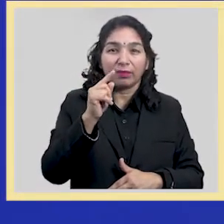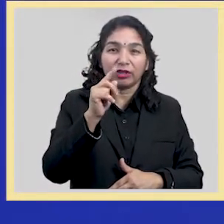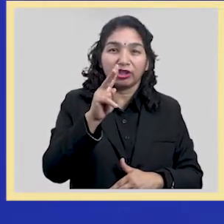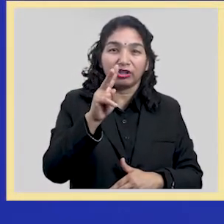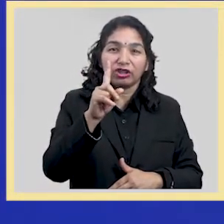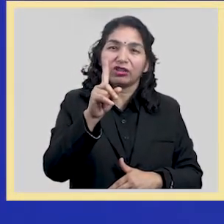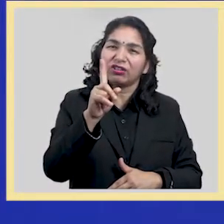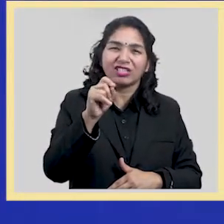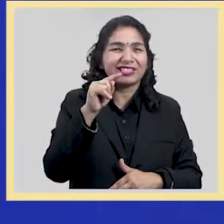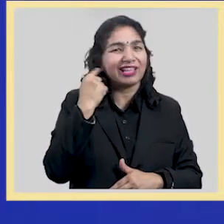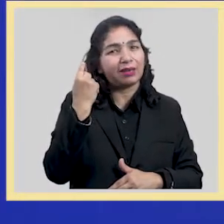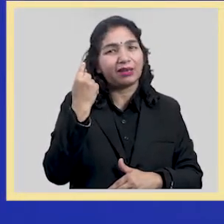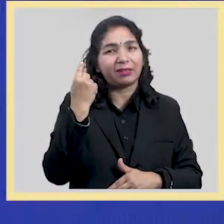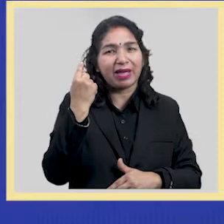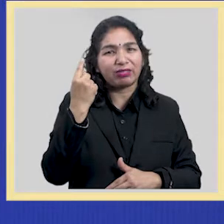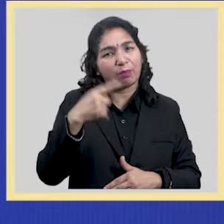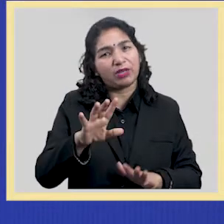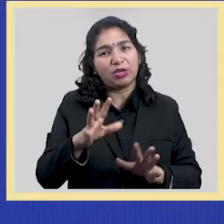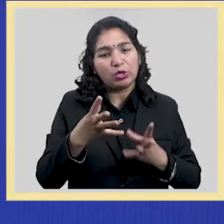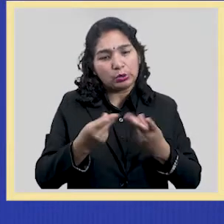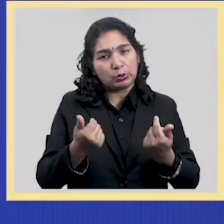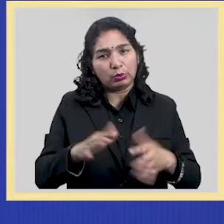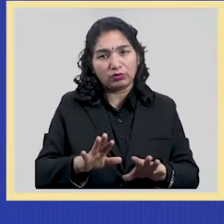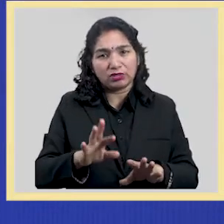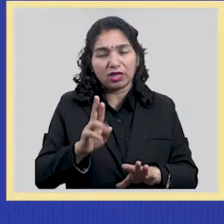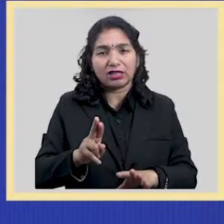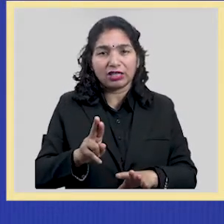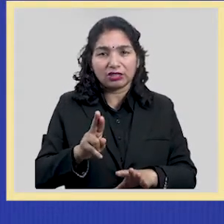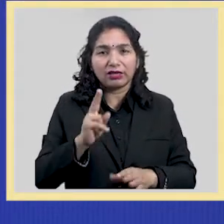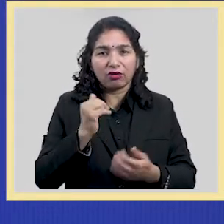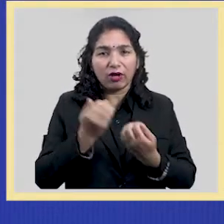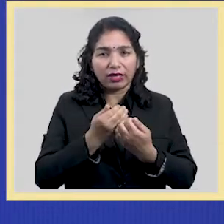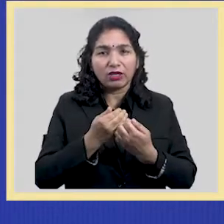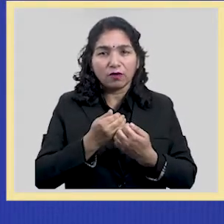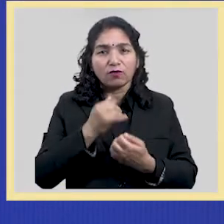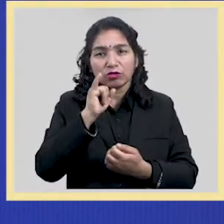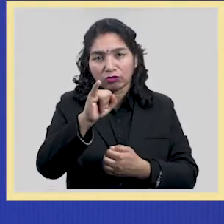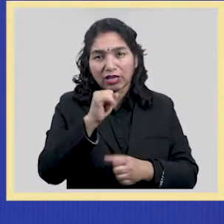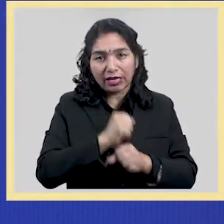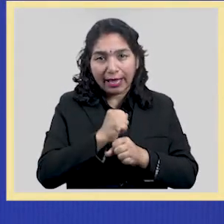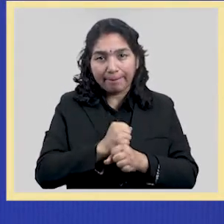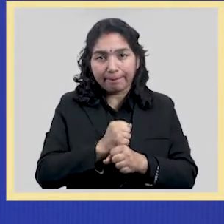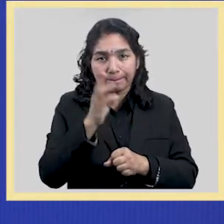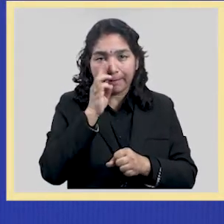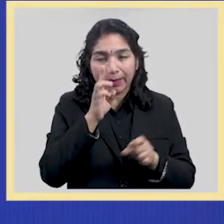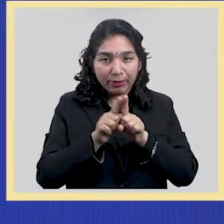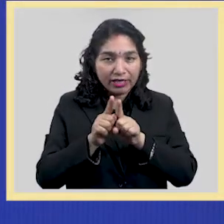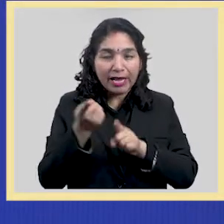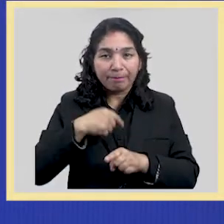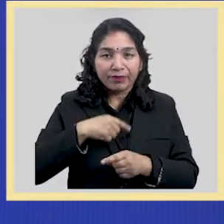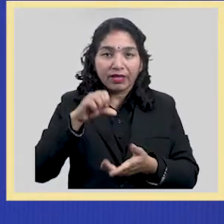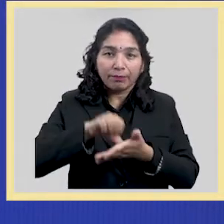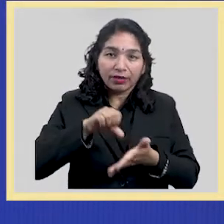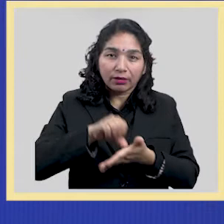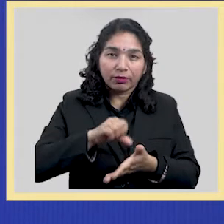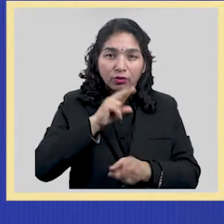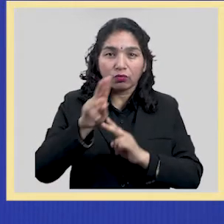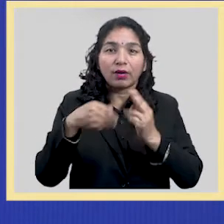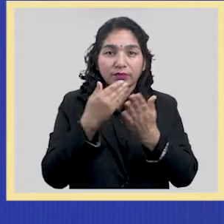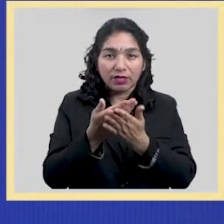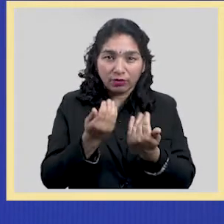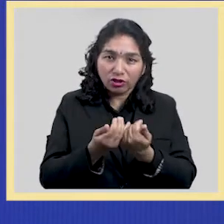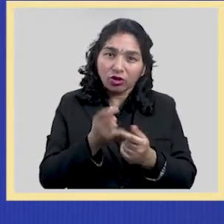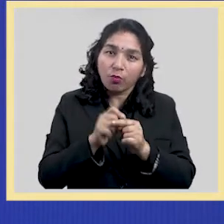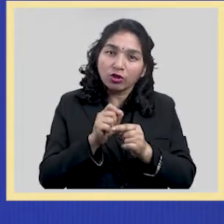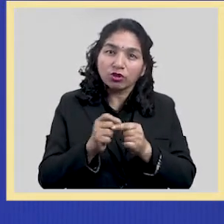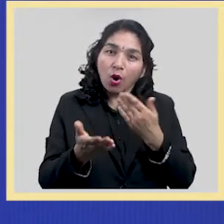हुन्छ भन्ने कुरा मैले पाएको छु। त्यो भइदियो भने ब्युटिफिकेसनले जुन गर्न लागेको शौचालयको काममा विषयमा पनि हामीले पटक पटक त्यो